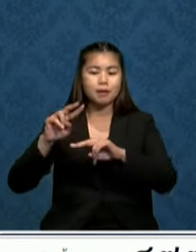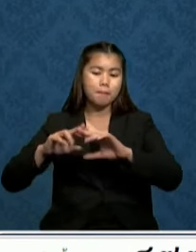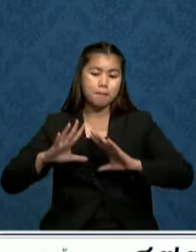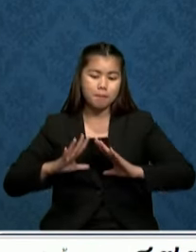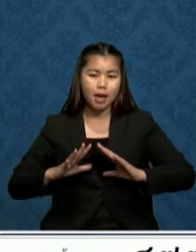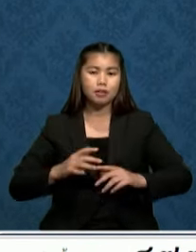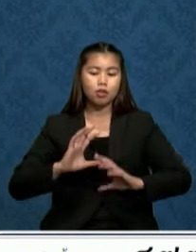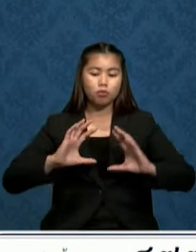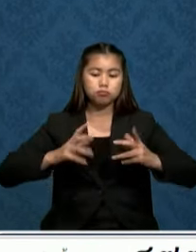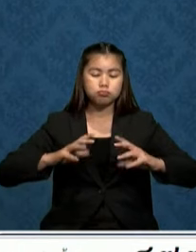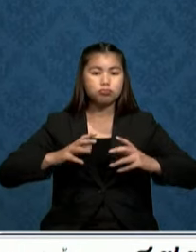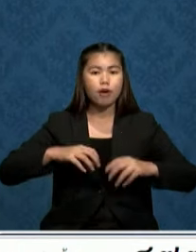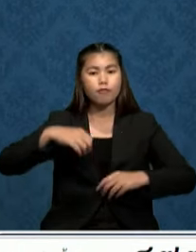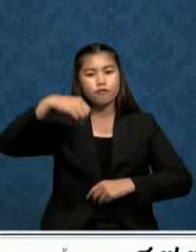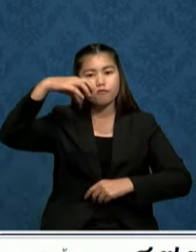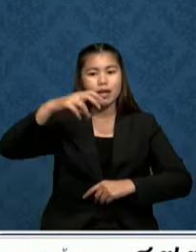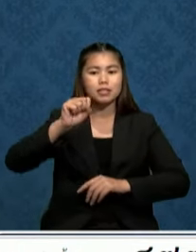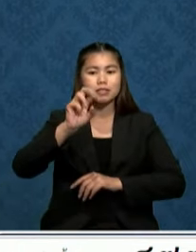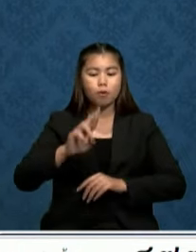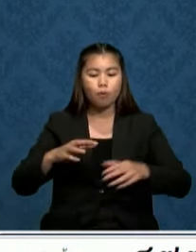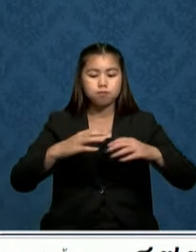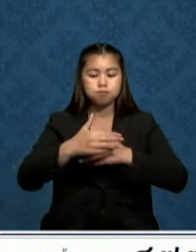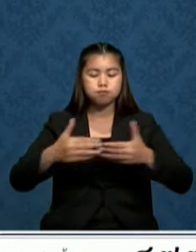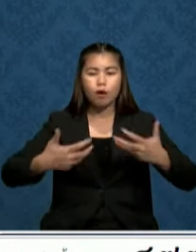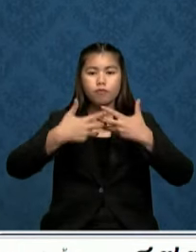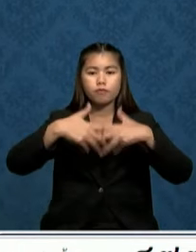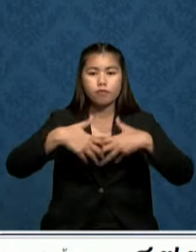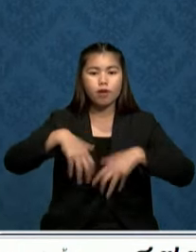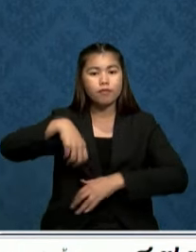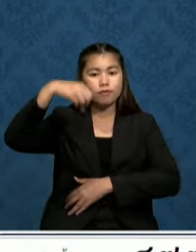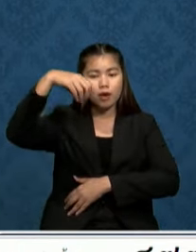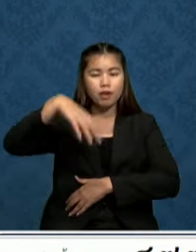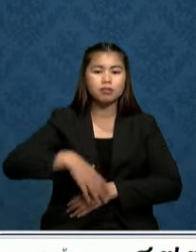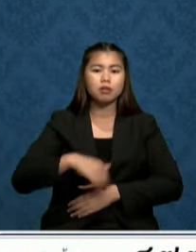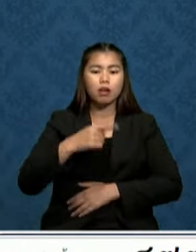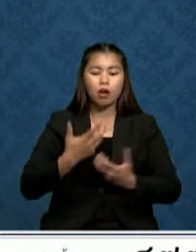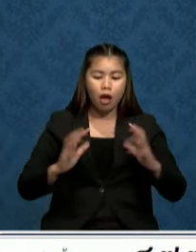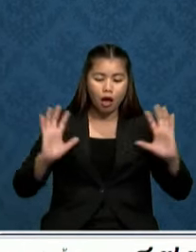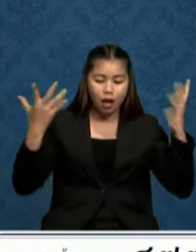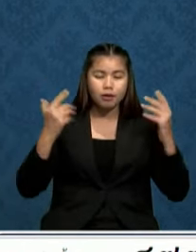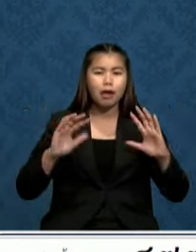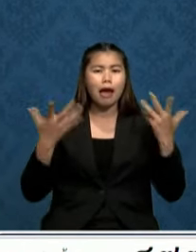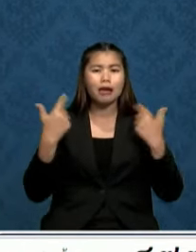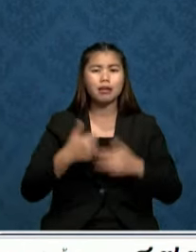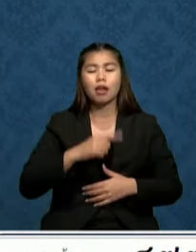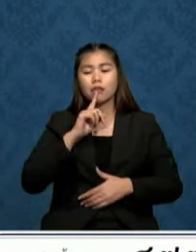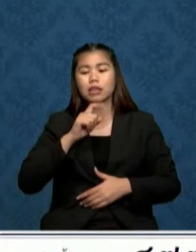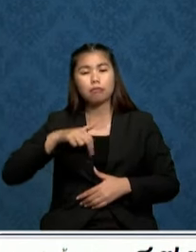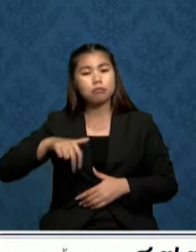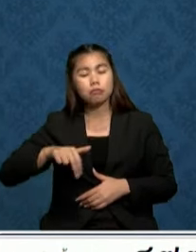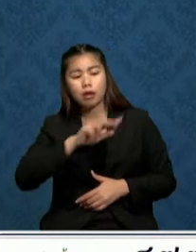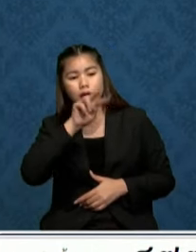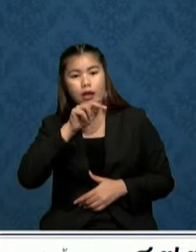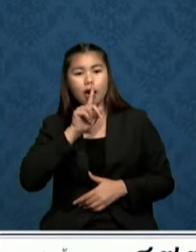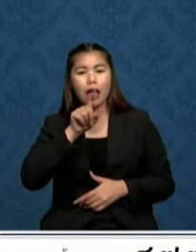้องเอาเครื่องปั่นไฟไปด้วยเครื่องปั่นไตอนนั้ที่สี่ถวายมากถามพี่น้องที่เดินอยใมนชนได้